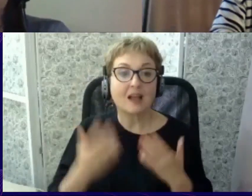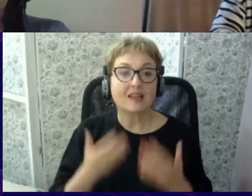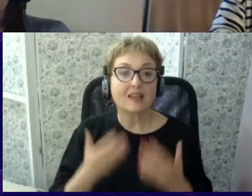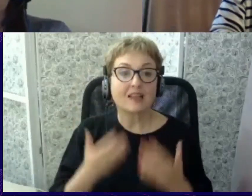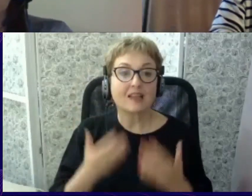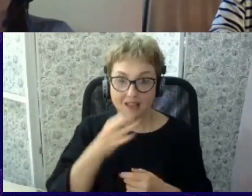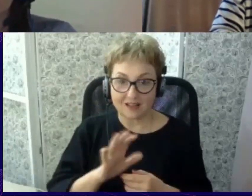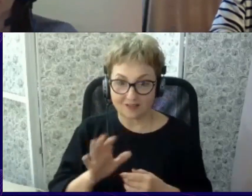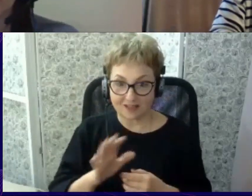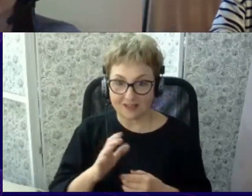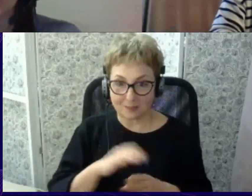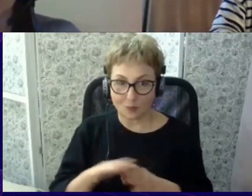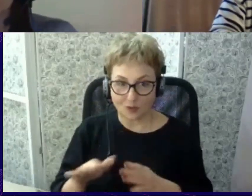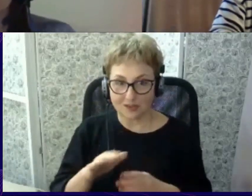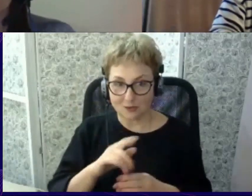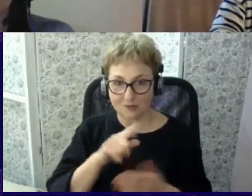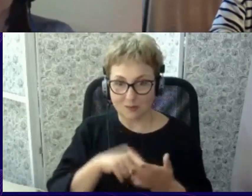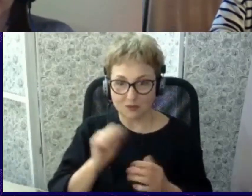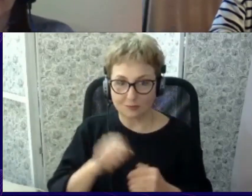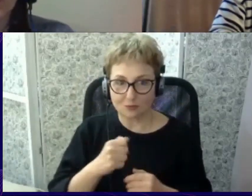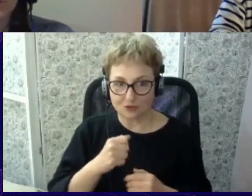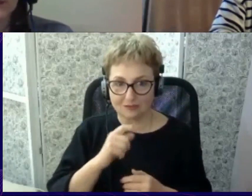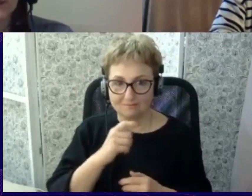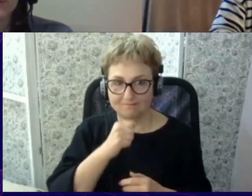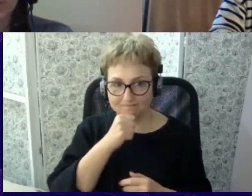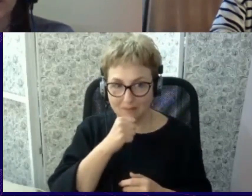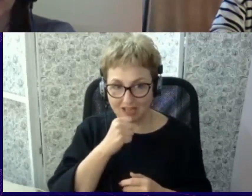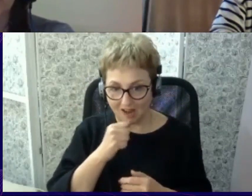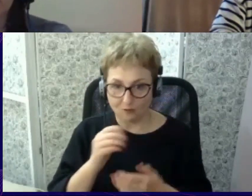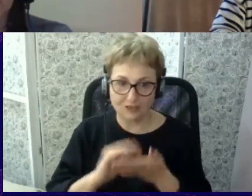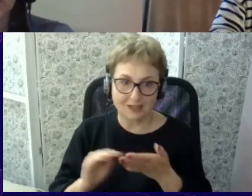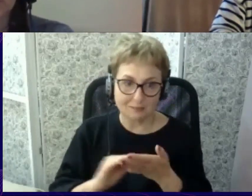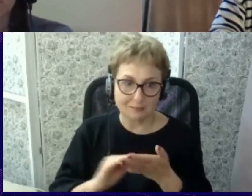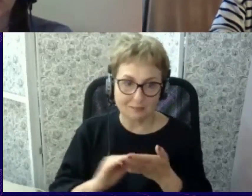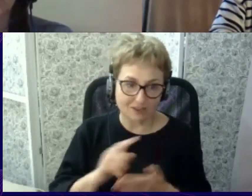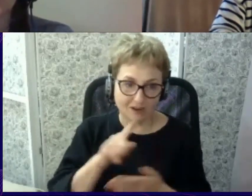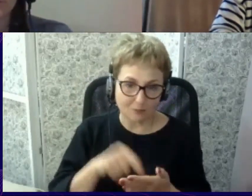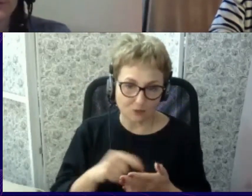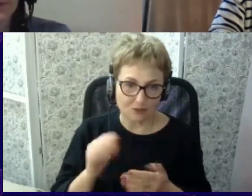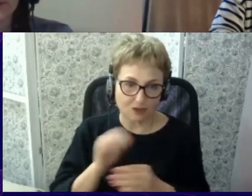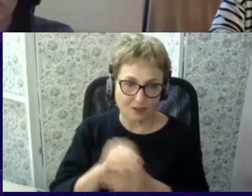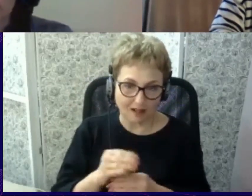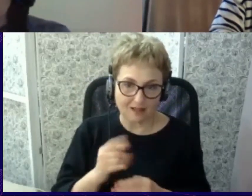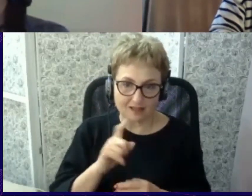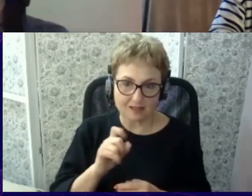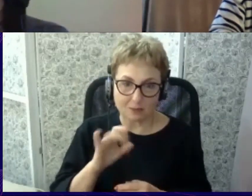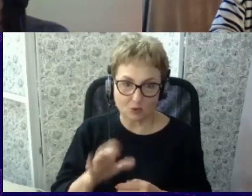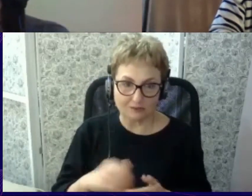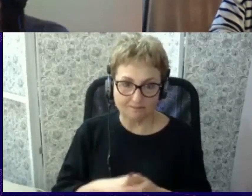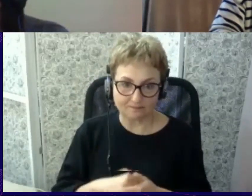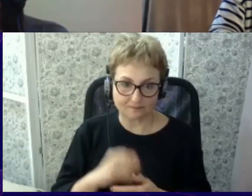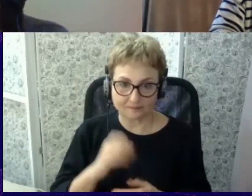Татьяна, если не ответила на вопрос полностью, можно подключить микрофончик, задать его, да, или написать, ну, как-то еще дополнительный